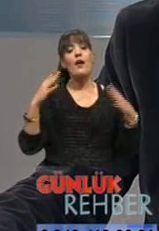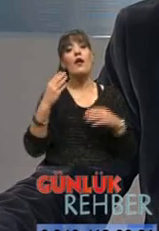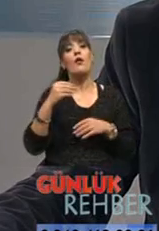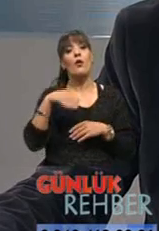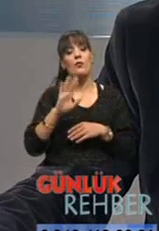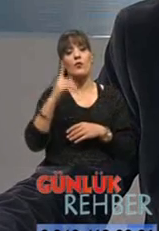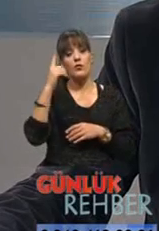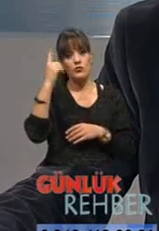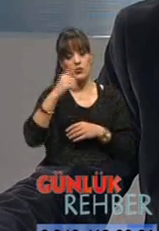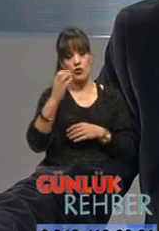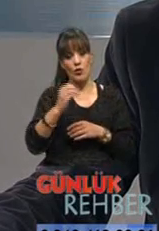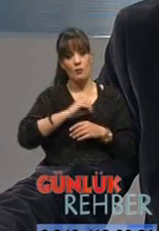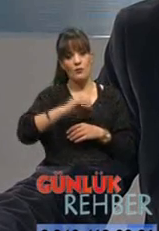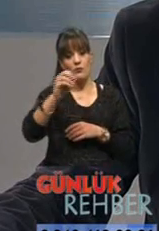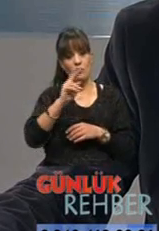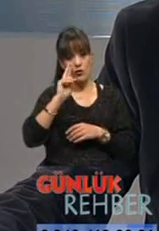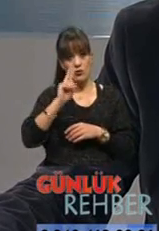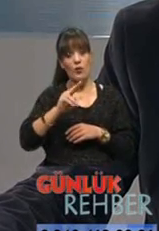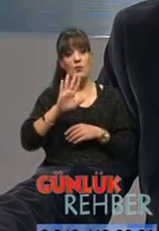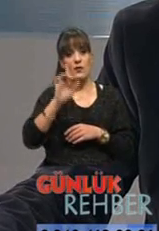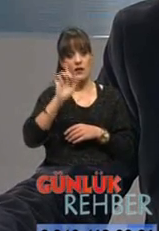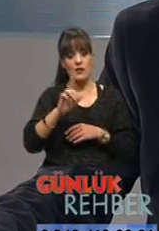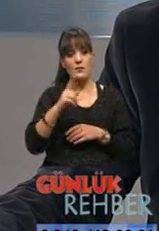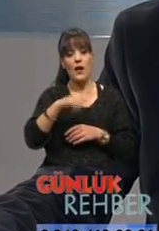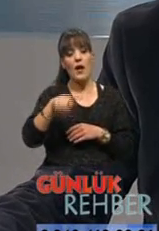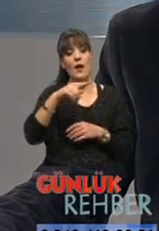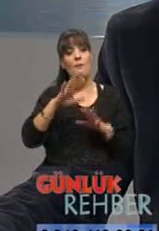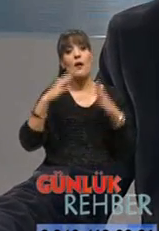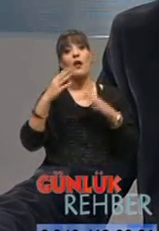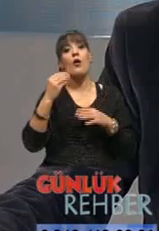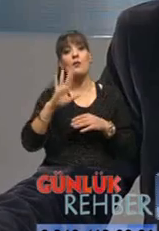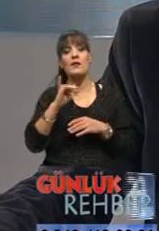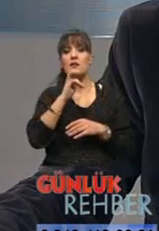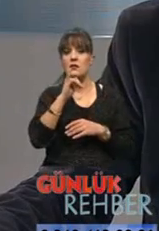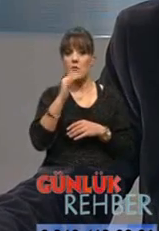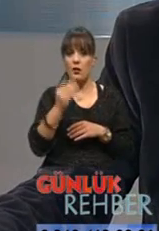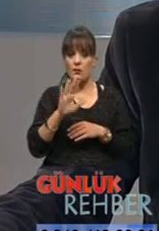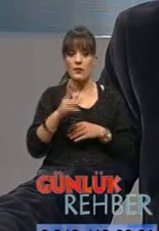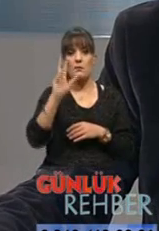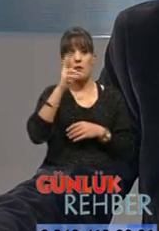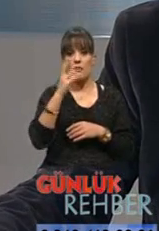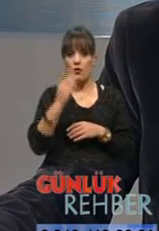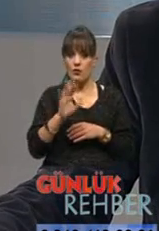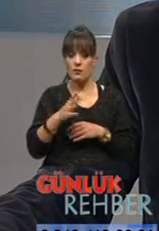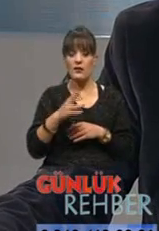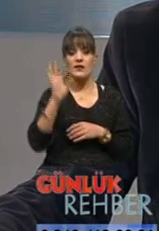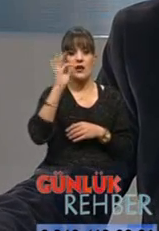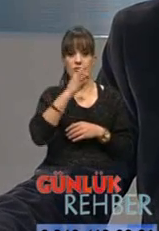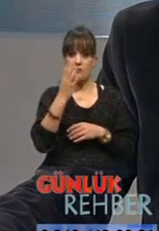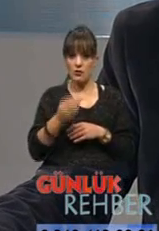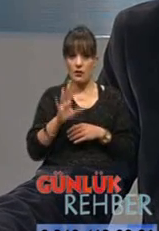çünkü topun silüeti görünmemesi hı. lazım, mat olmak kaydıyla gri olabilir, mavi olabilir, yeşil